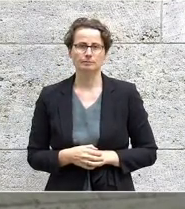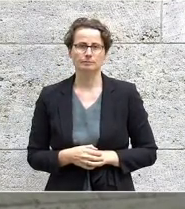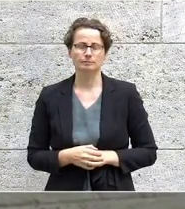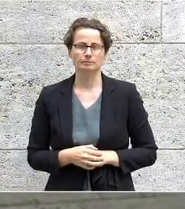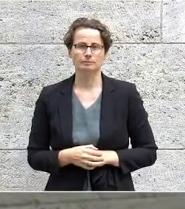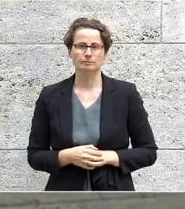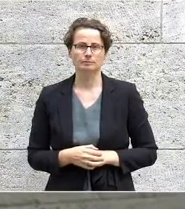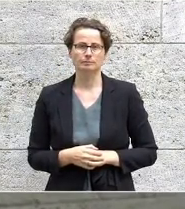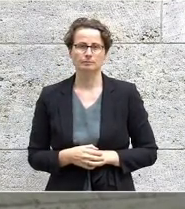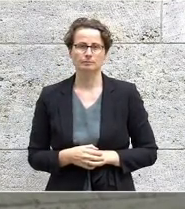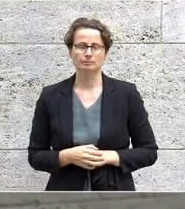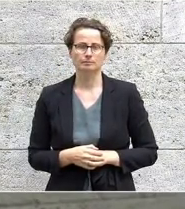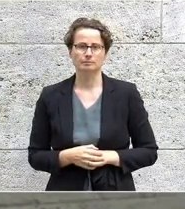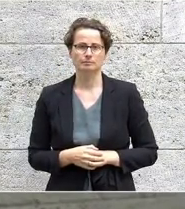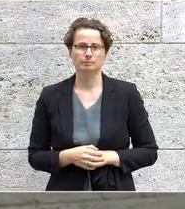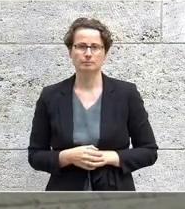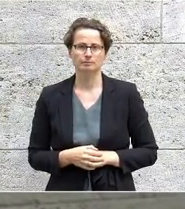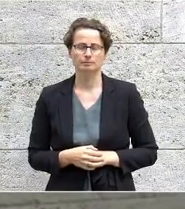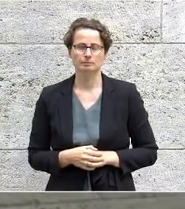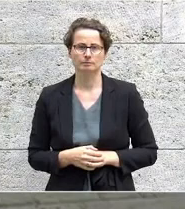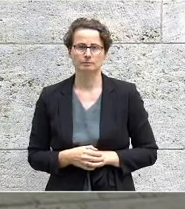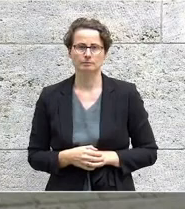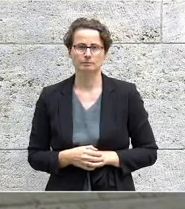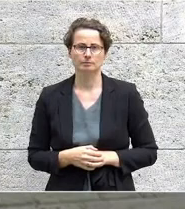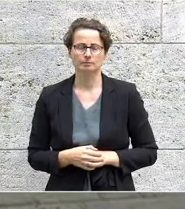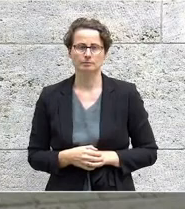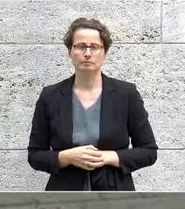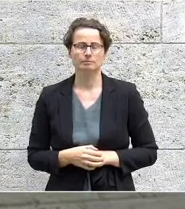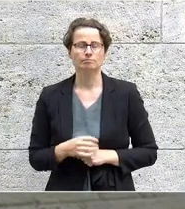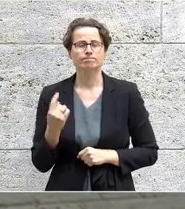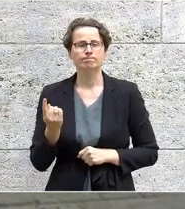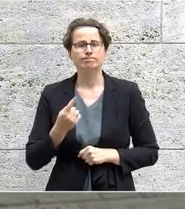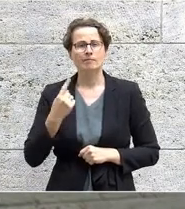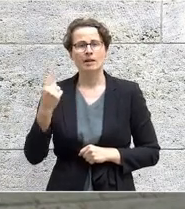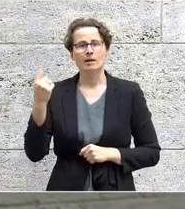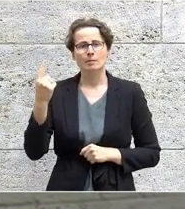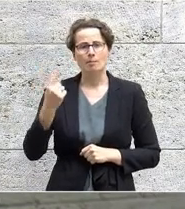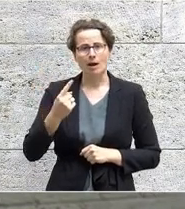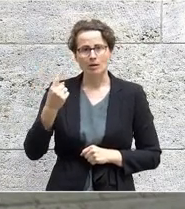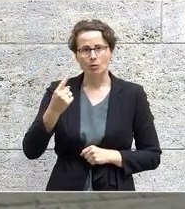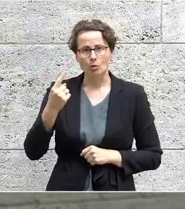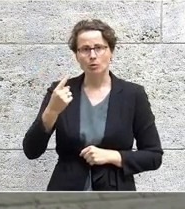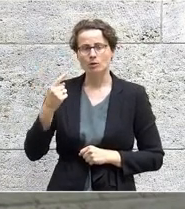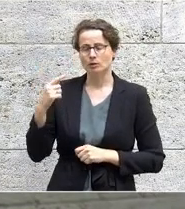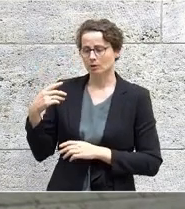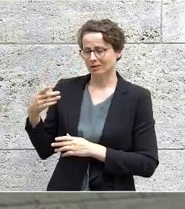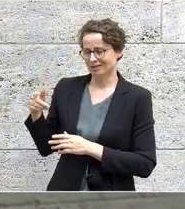Umso lebendiger bleibt daher die Mahnung unserer Toten,